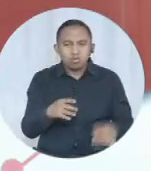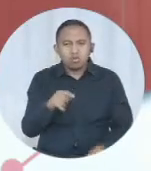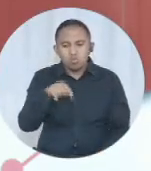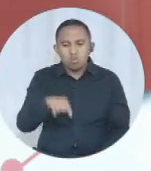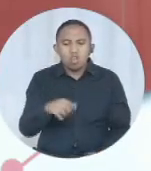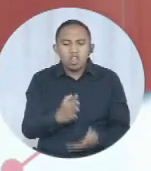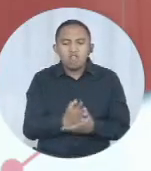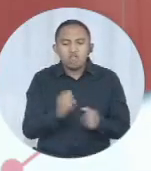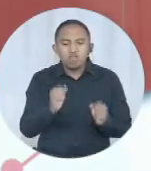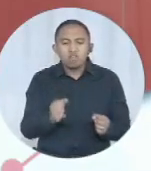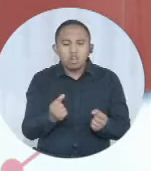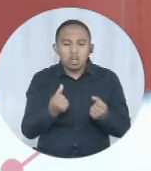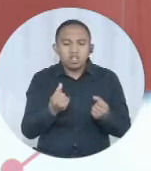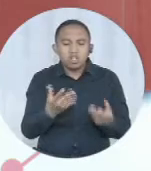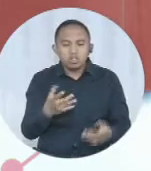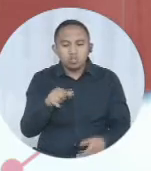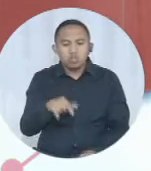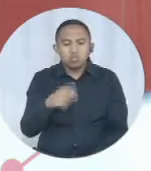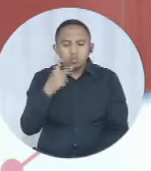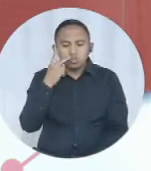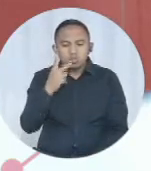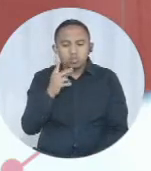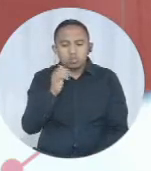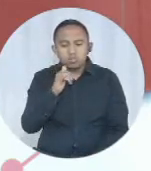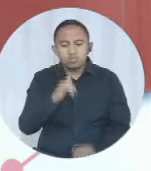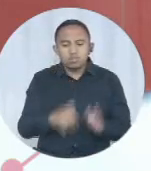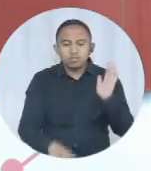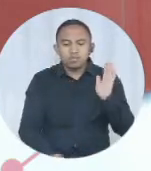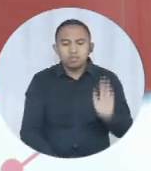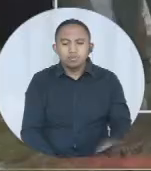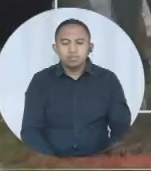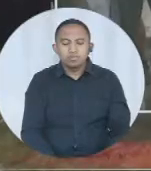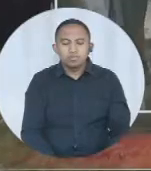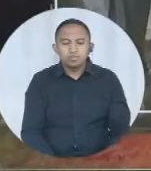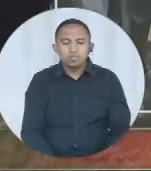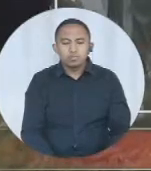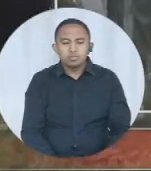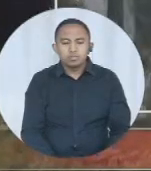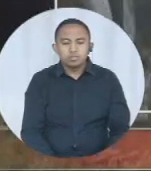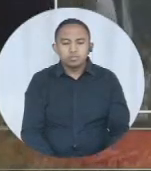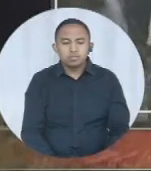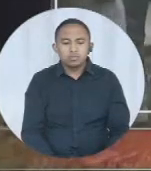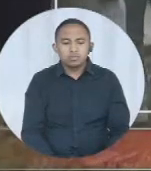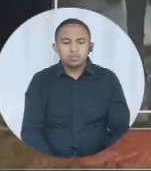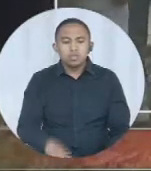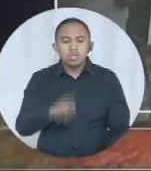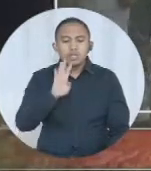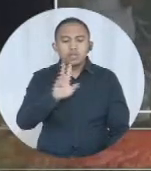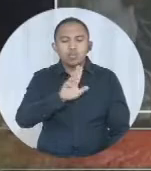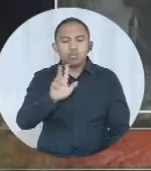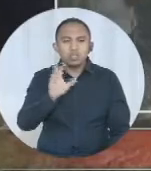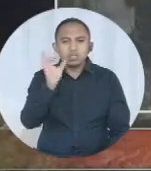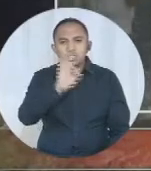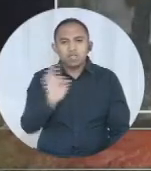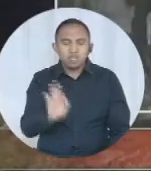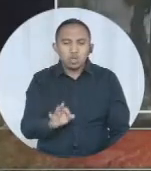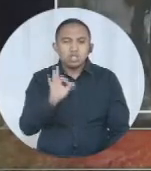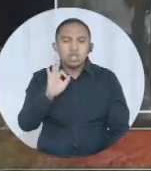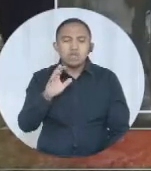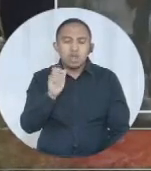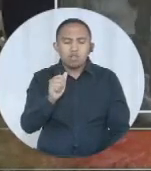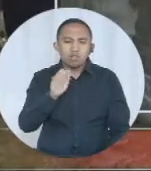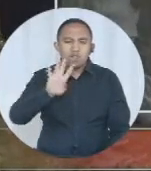izao izay taremarika izay mbafantarin'ny Ange Fira be manakaja antsika. Efatra amin'ny 37,500